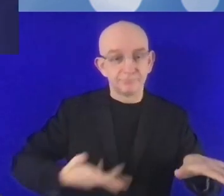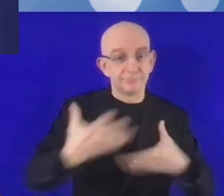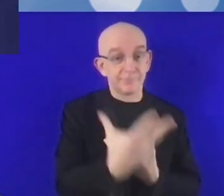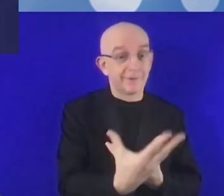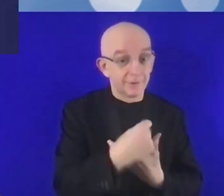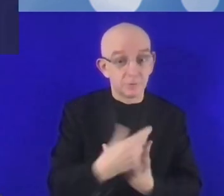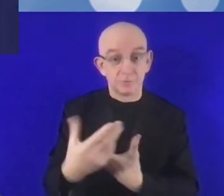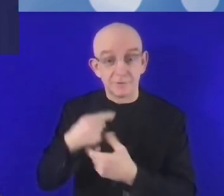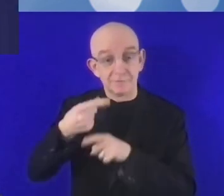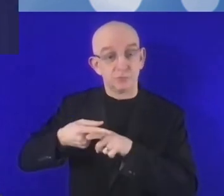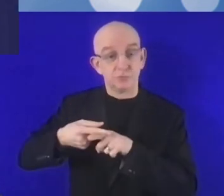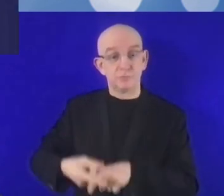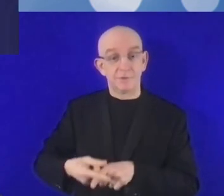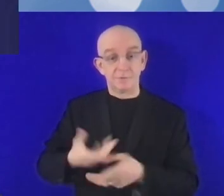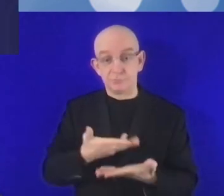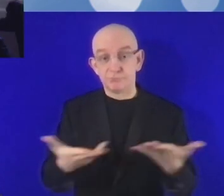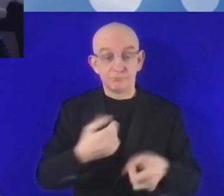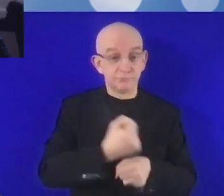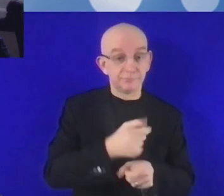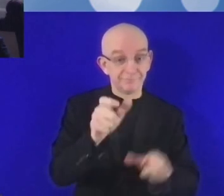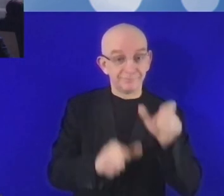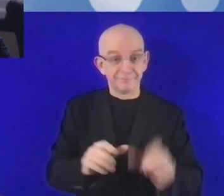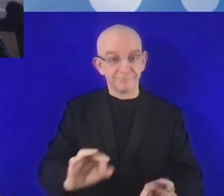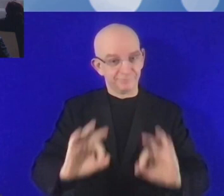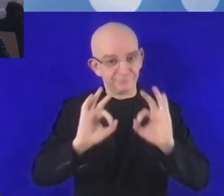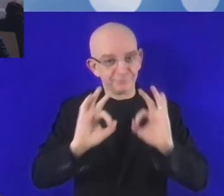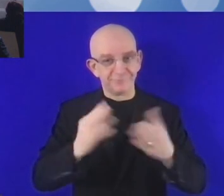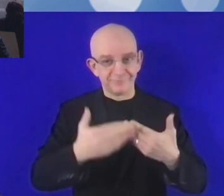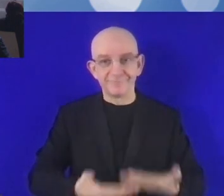那非常感谢大家参加这次的会议，谢谢。